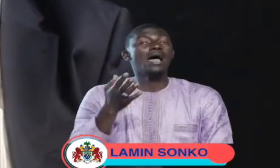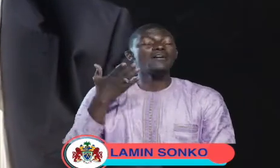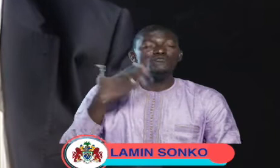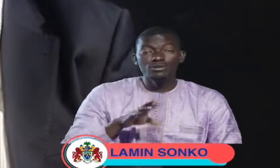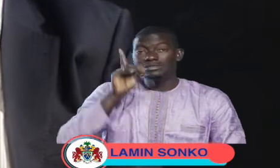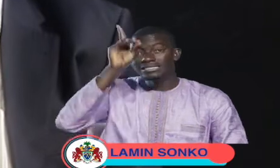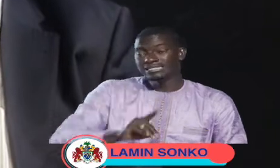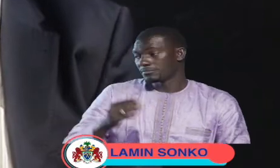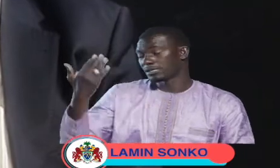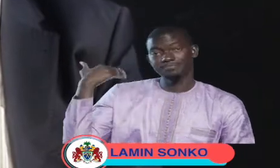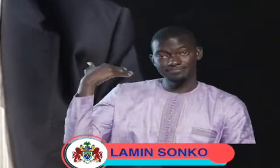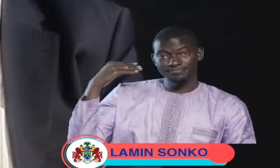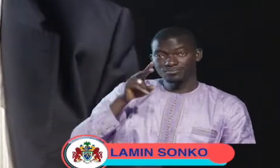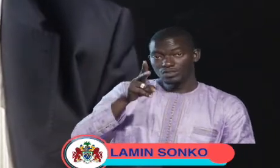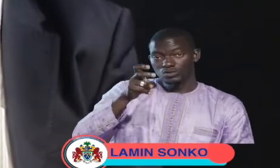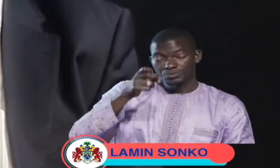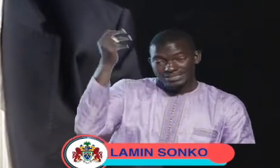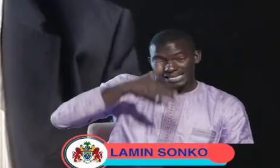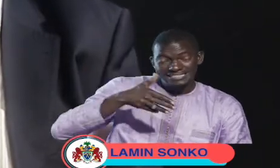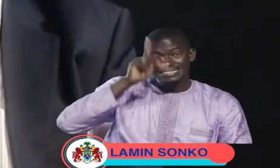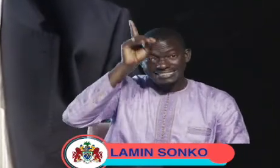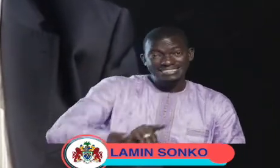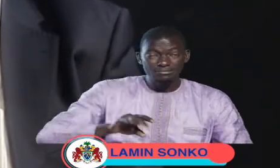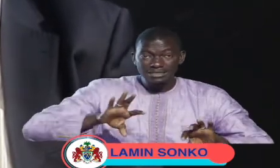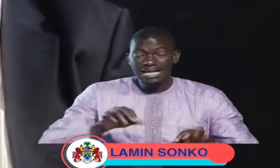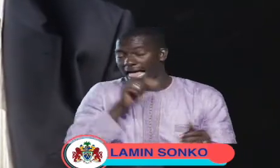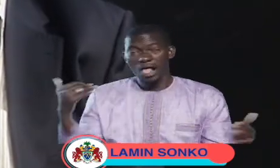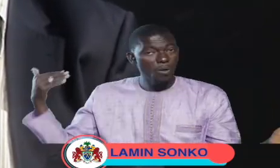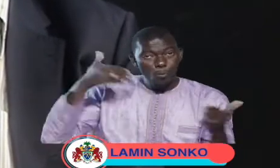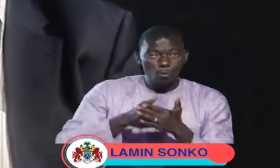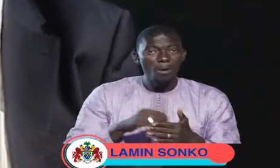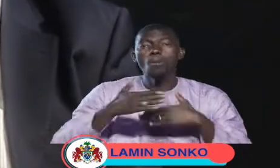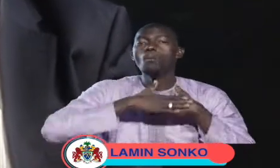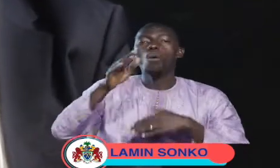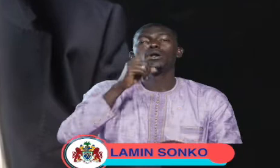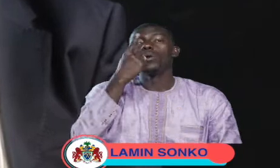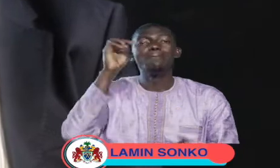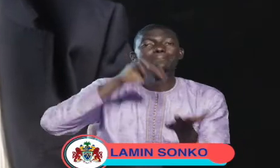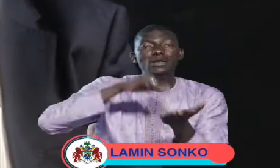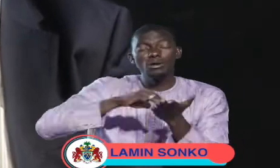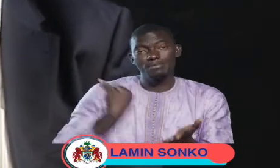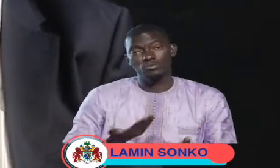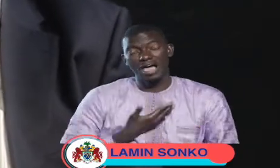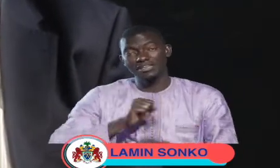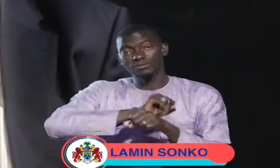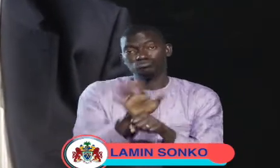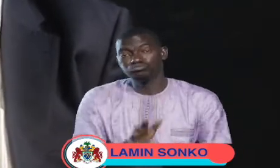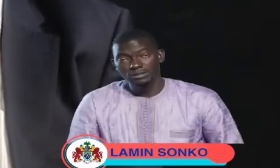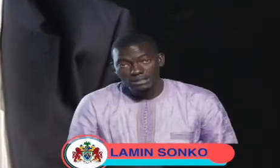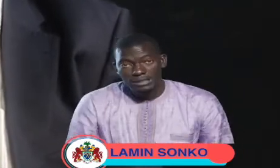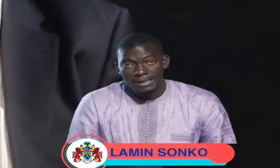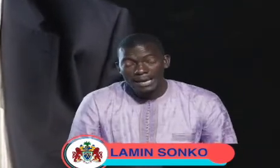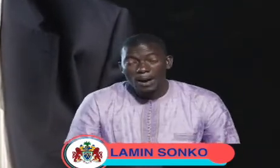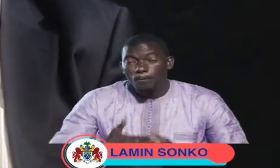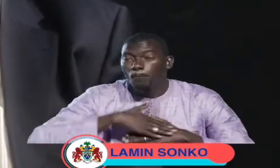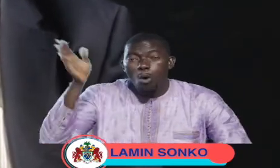karoni saintemo ay moming batande ba ke atala fo mo million killing I was sile ay mantora ay mim fanam